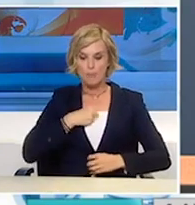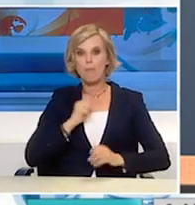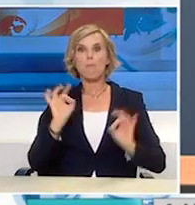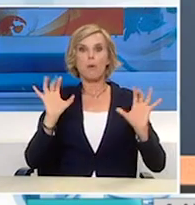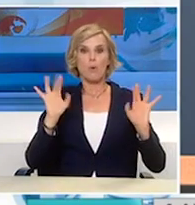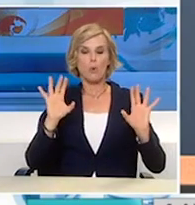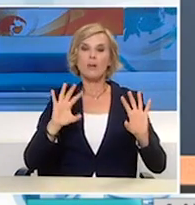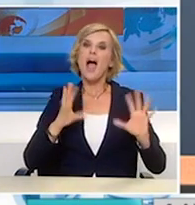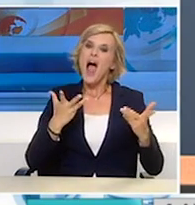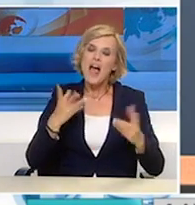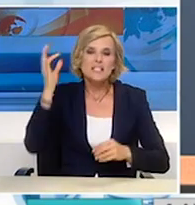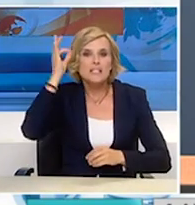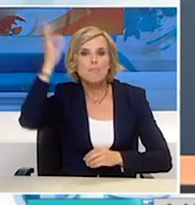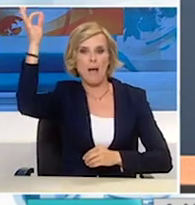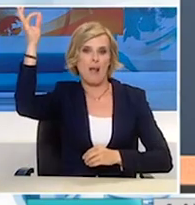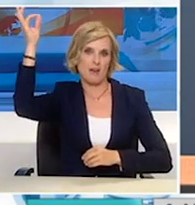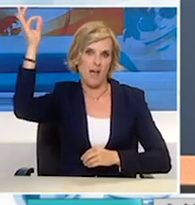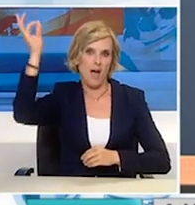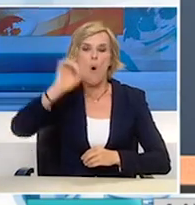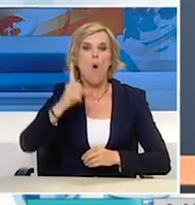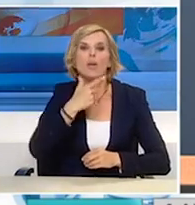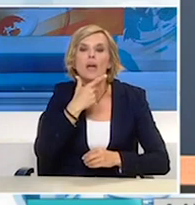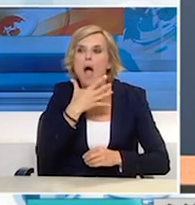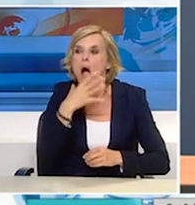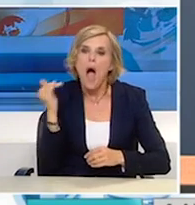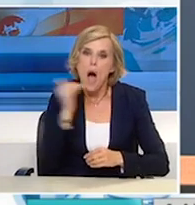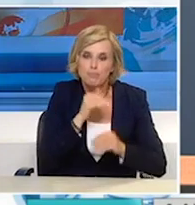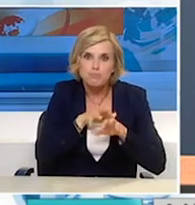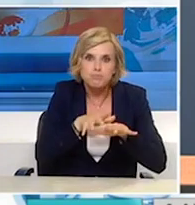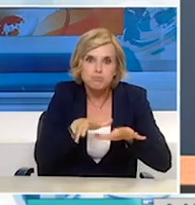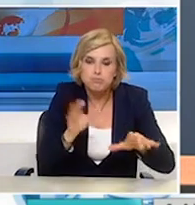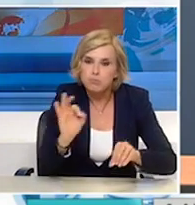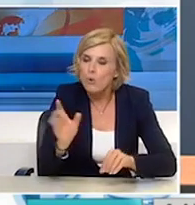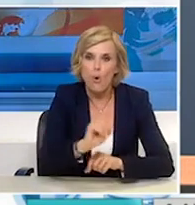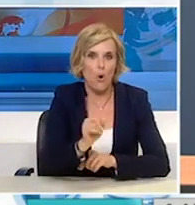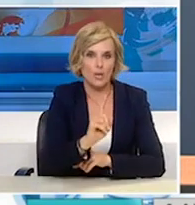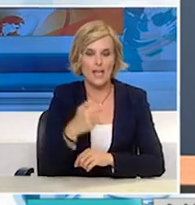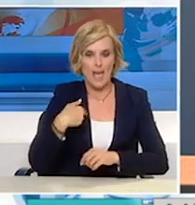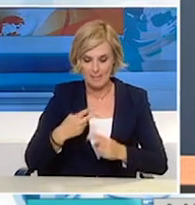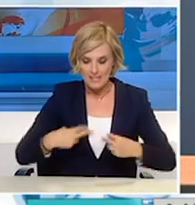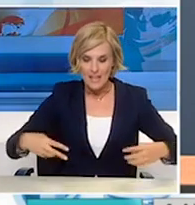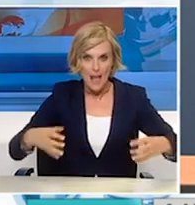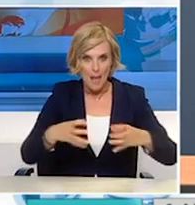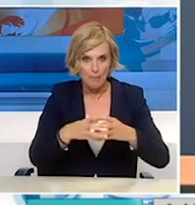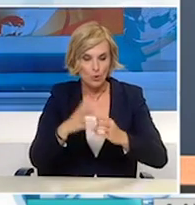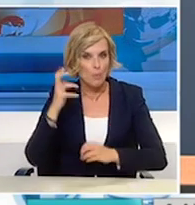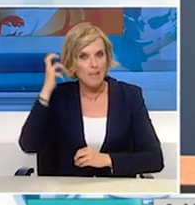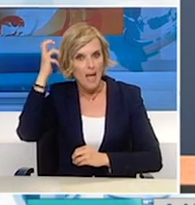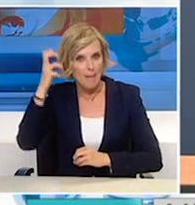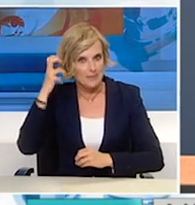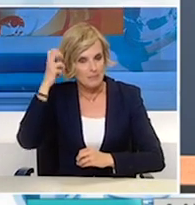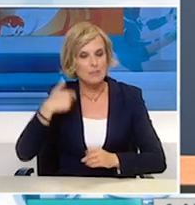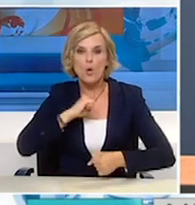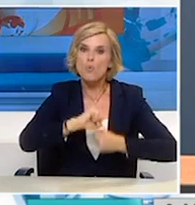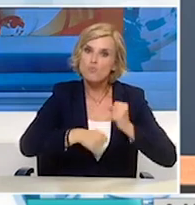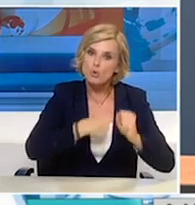τους. Και όσον αφορά εμάς σαν επιστήμονες και επιστημονική επιτροπή, θεωρώ πως δεν θα πρέπει να υπερτονίζουμε την αρνητική πλευρά